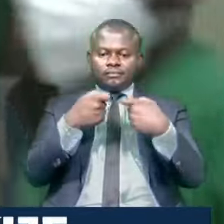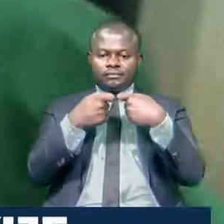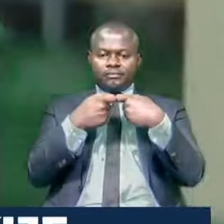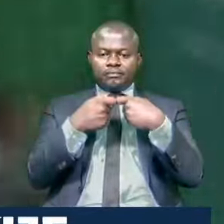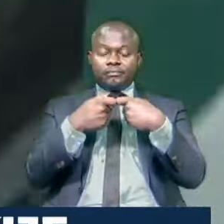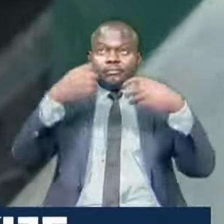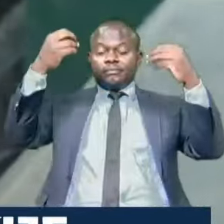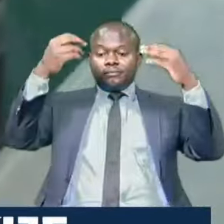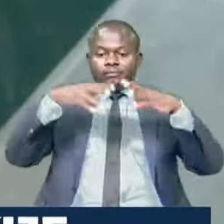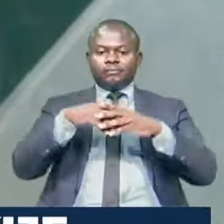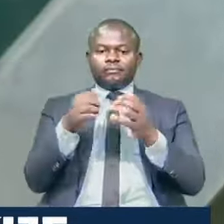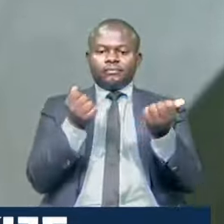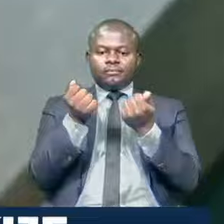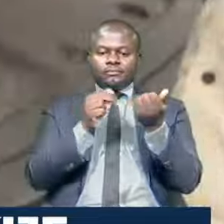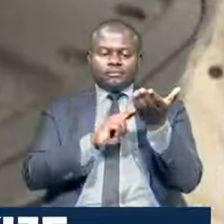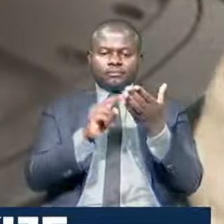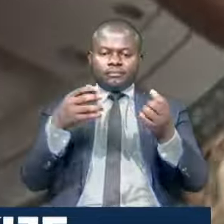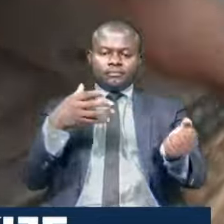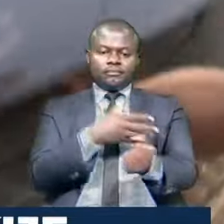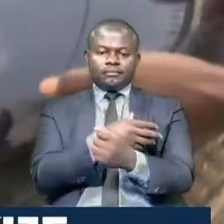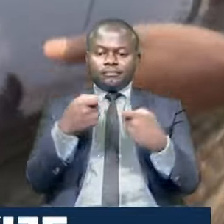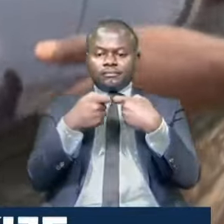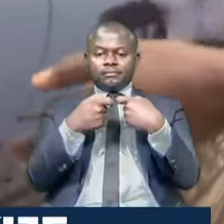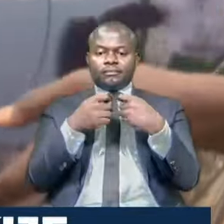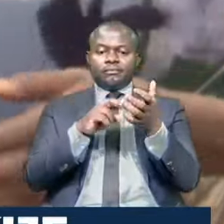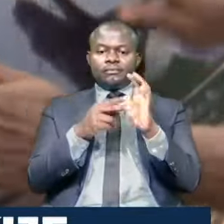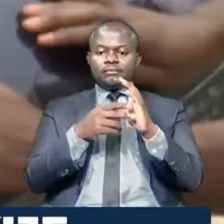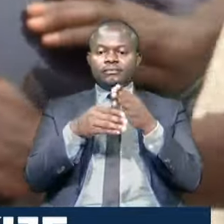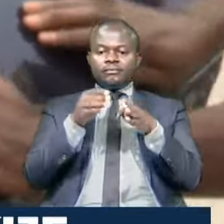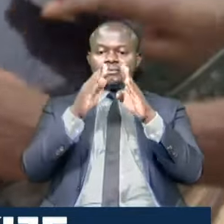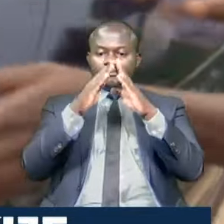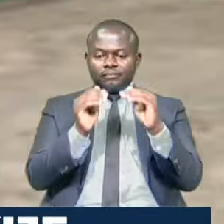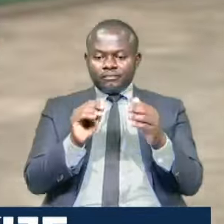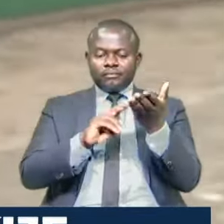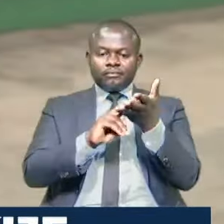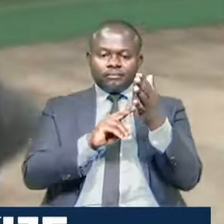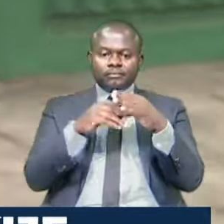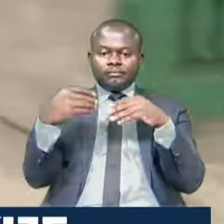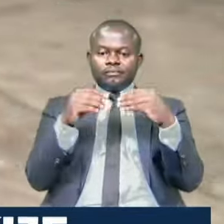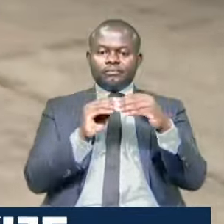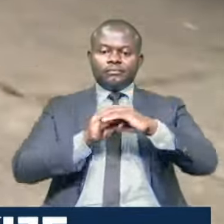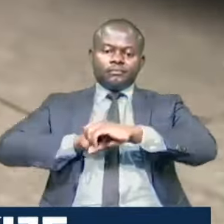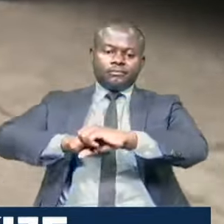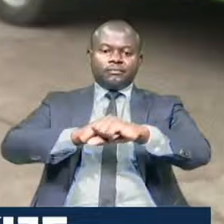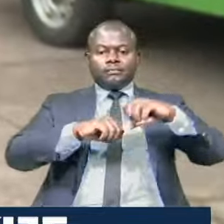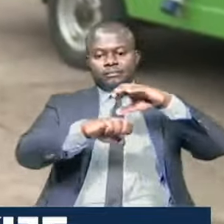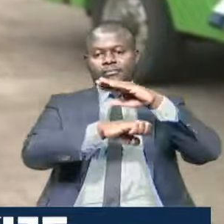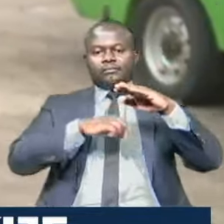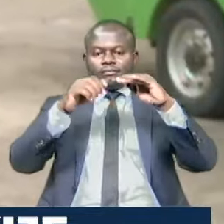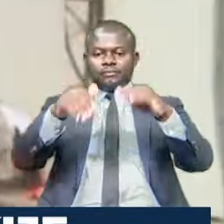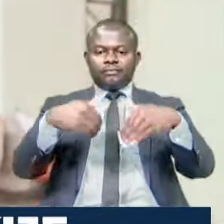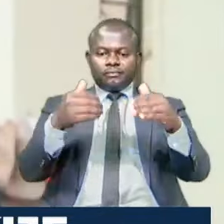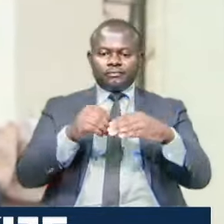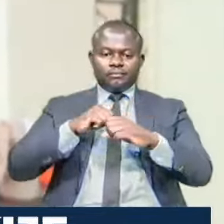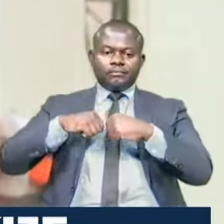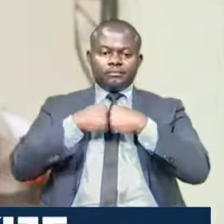y'imirasire y'izuba, iyi modoka zikoresha ingufu z'amashanyarazi, imishinga y'ubwubatsi bw'inzu zikoreshejwe ibikoresho birengera ibidukikije, ubuhinzi